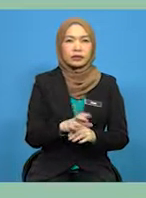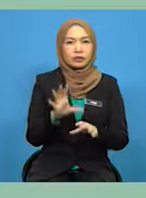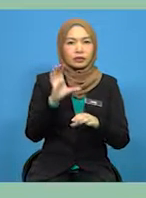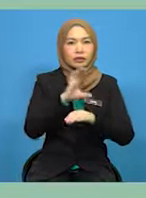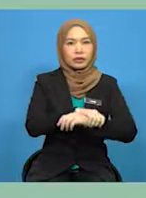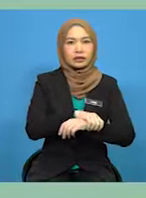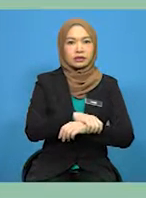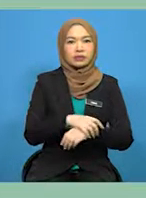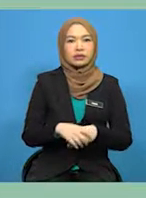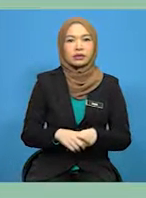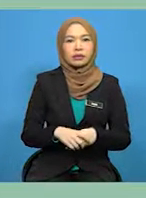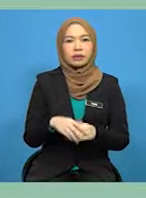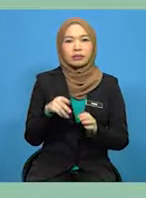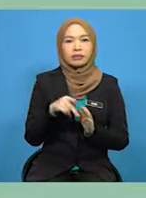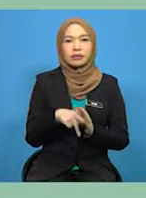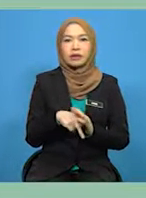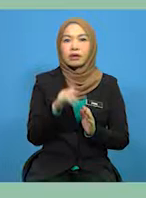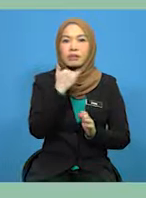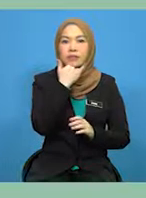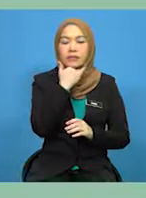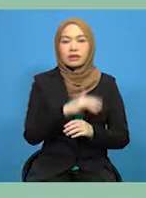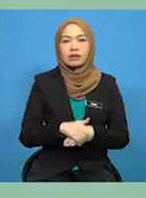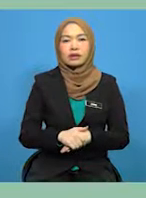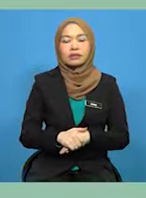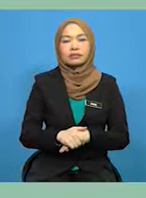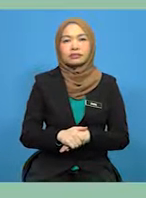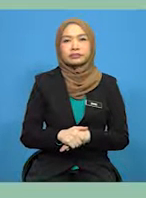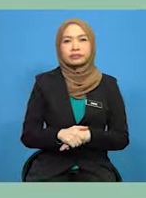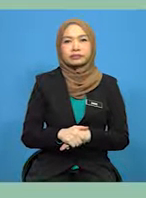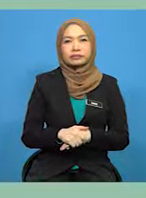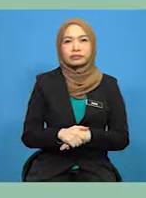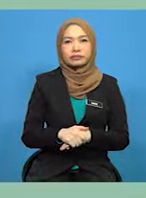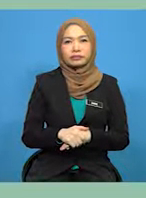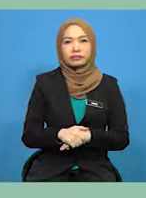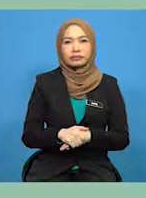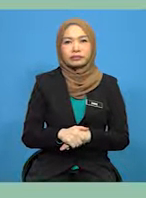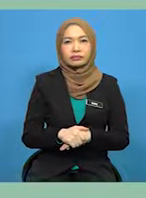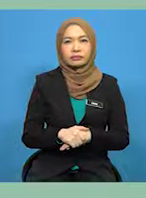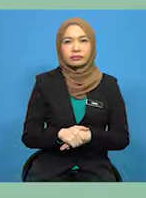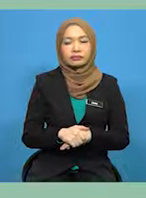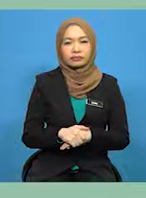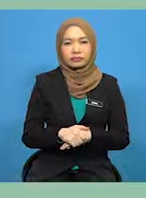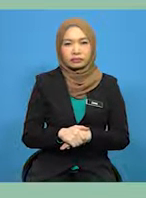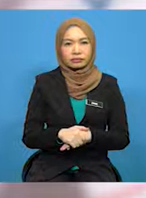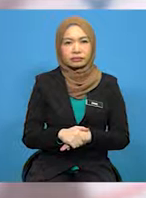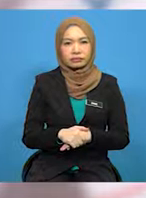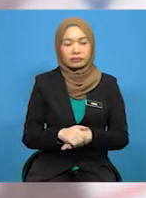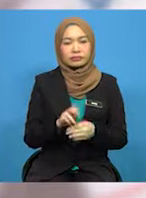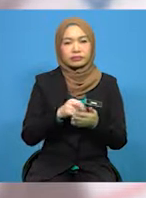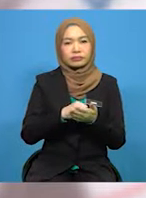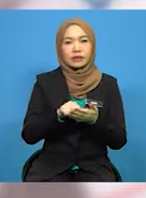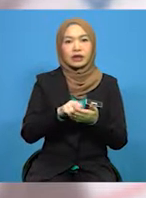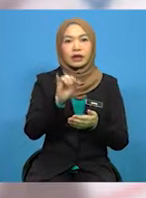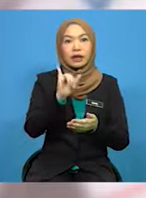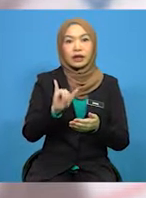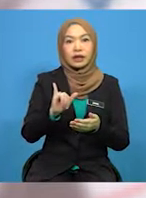Besar bukan nilainya? Nilai ini tidak dihitung dalam perhitungan pendapatan negara.